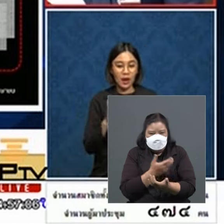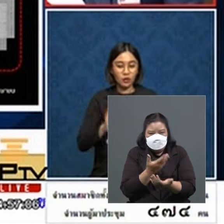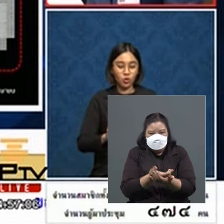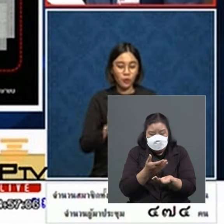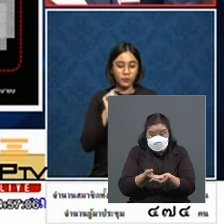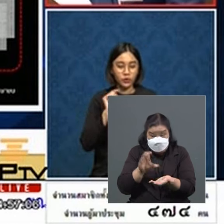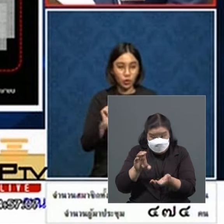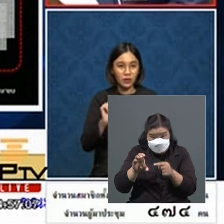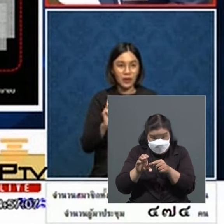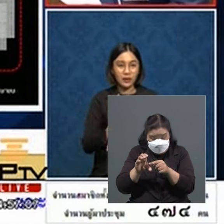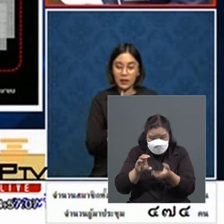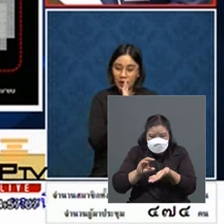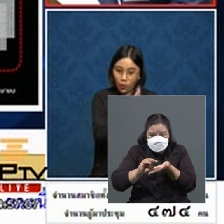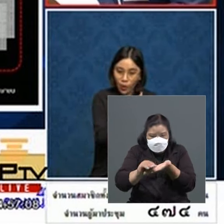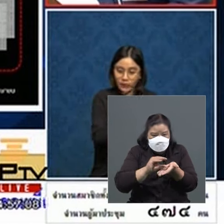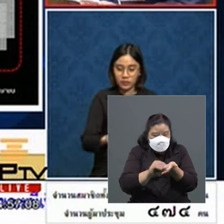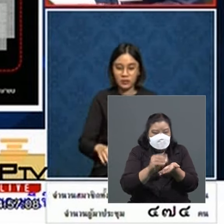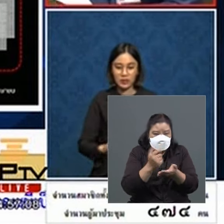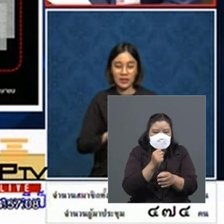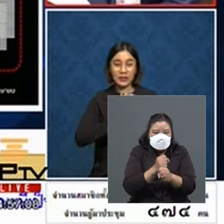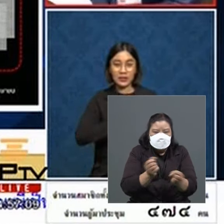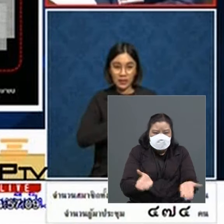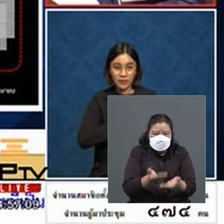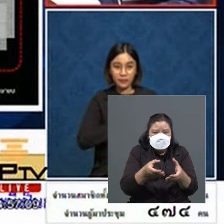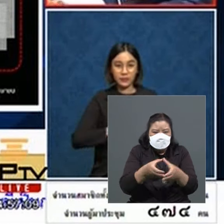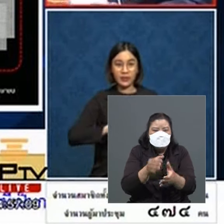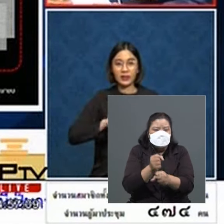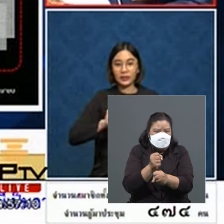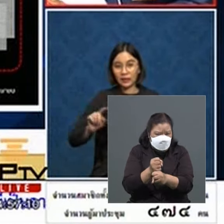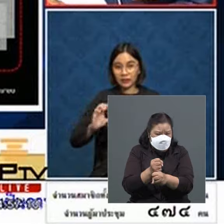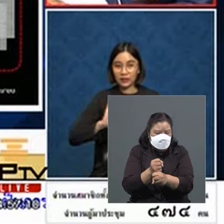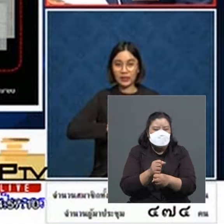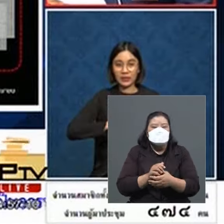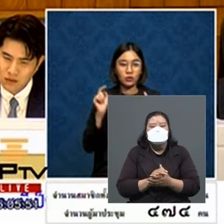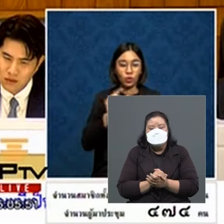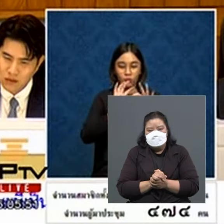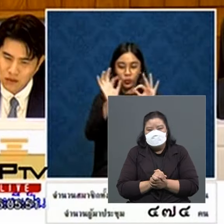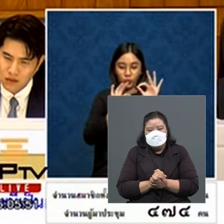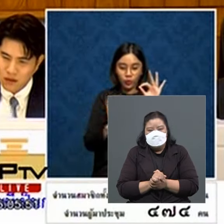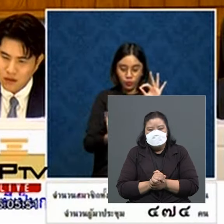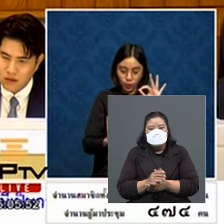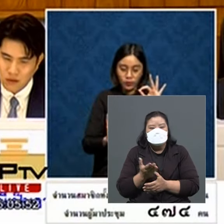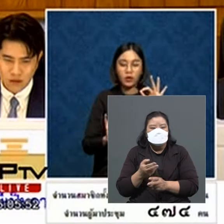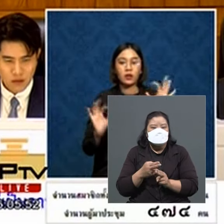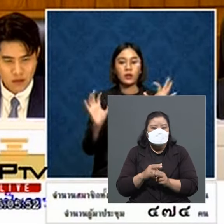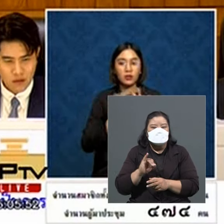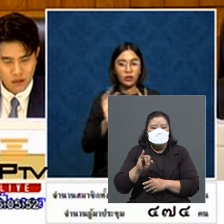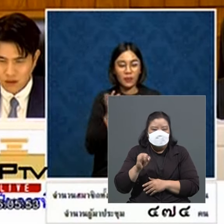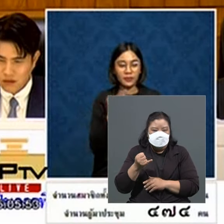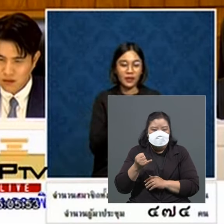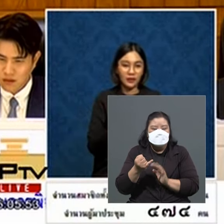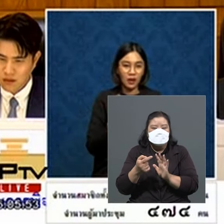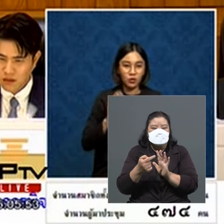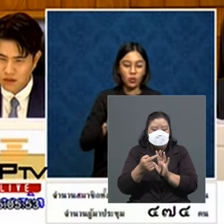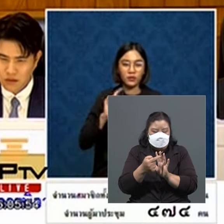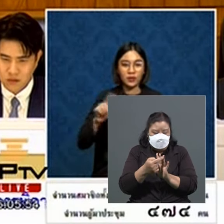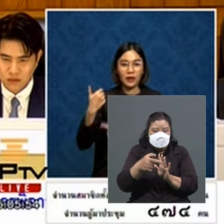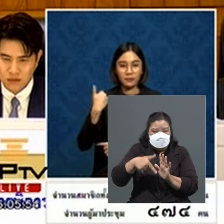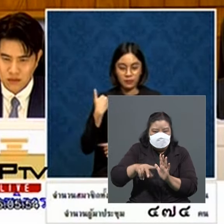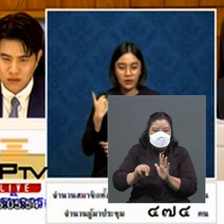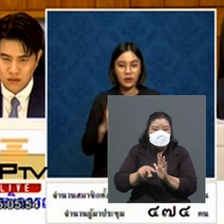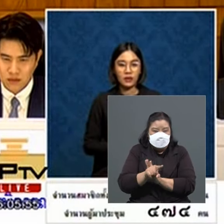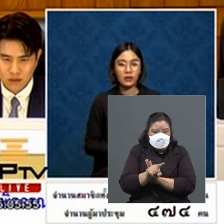าส่วนอื่นๆเพื่อส่งเสริมการทำงานในองค์กรครับขณะที่นายจุลพันธ์อมรวิวัฒน์รัฐมนตรีช่วยว่าการกระทรวงการ